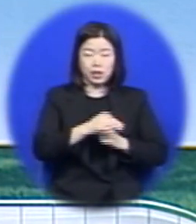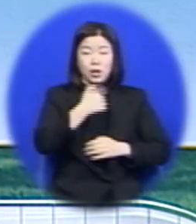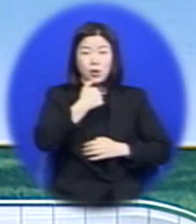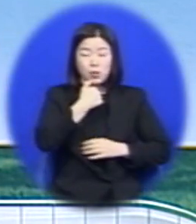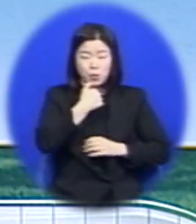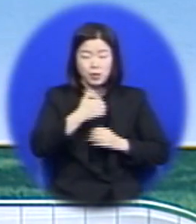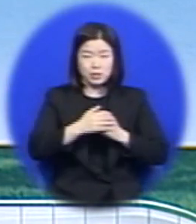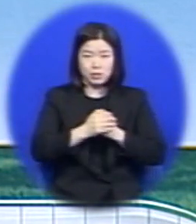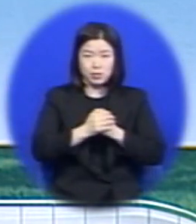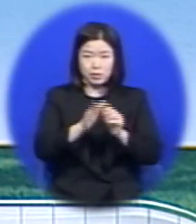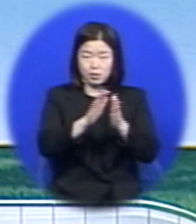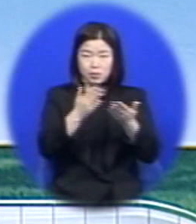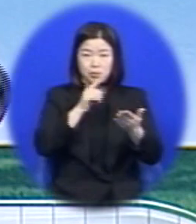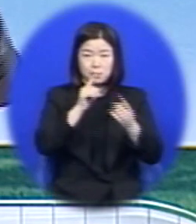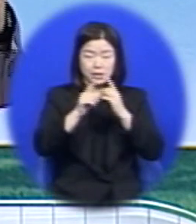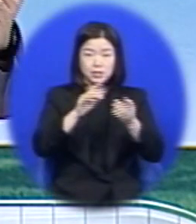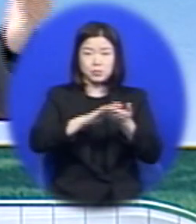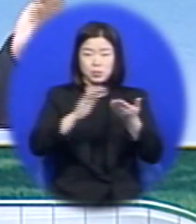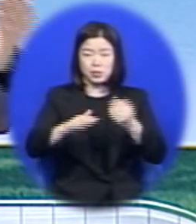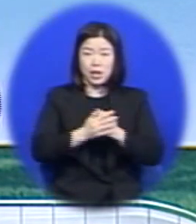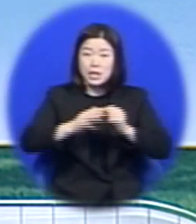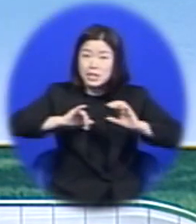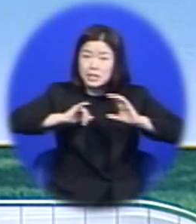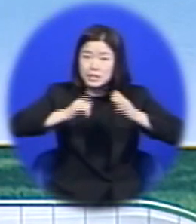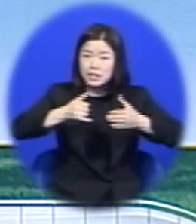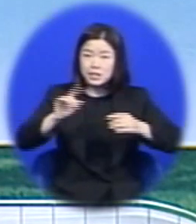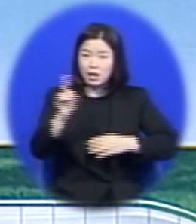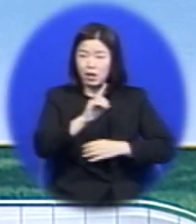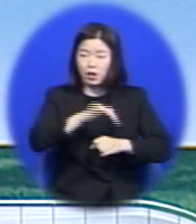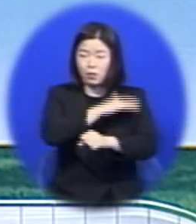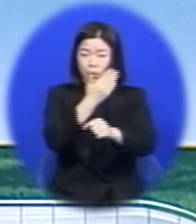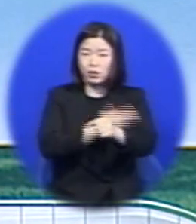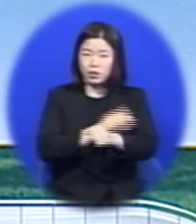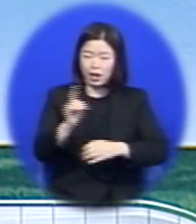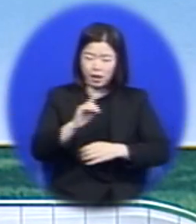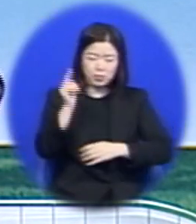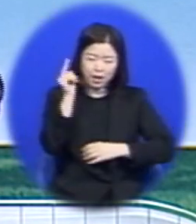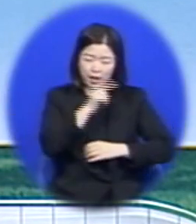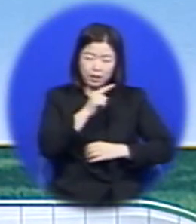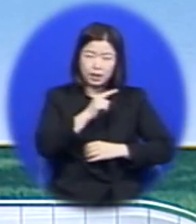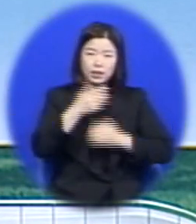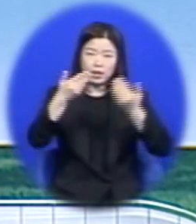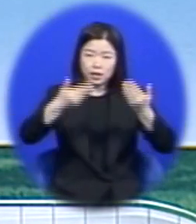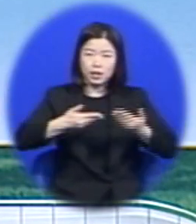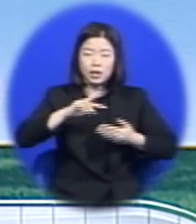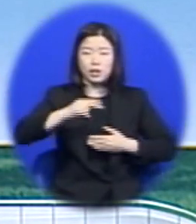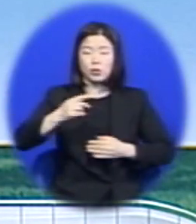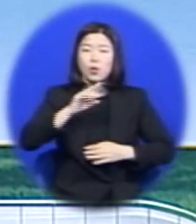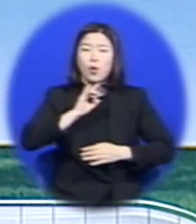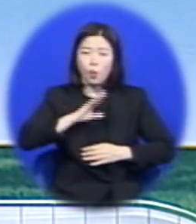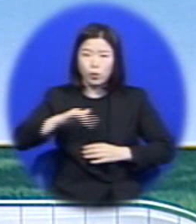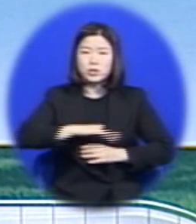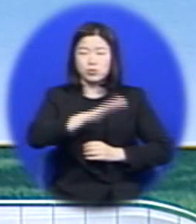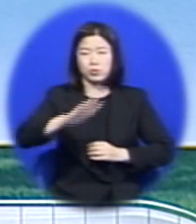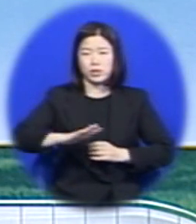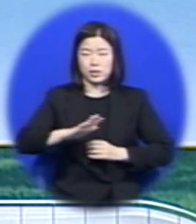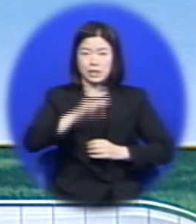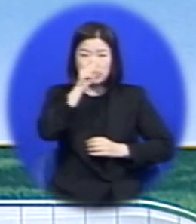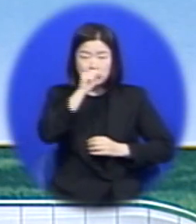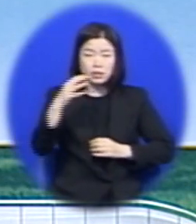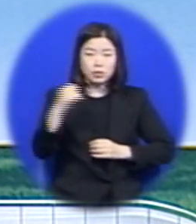21절에 세상 권력이 아무리 우리에게 악하게 한다 하더라도 우리는 오직 선으로 악을